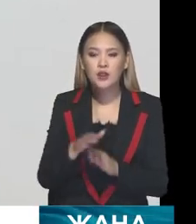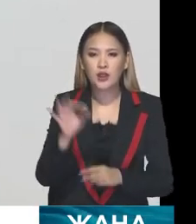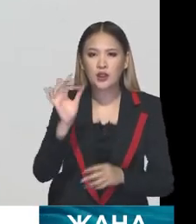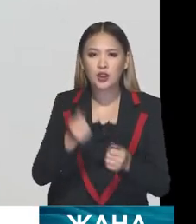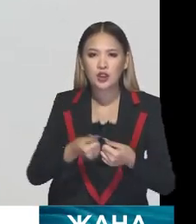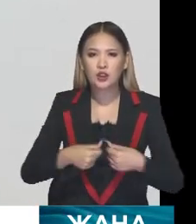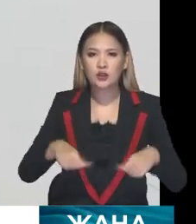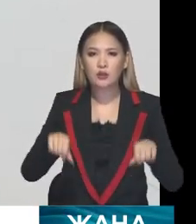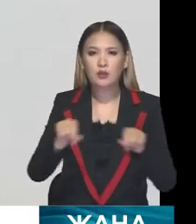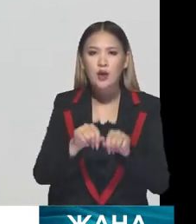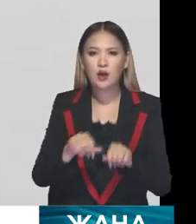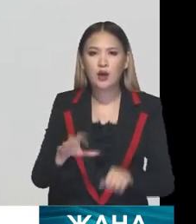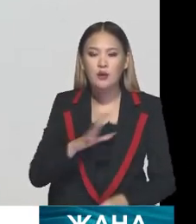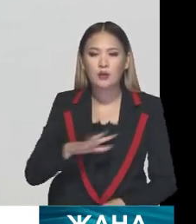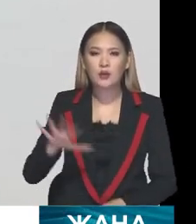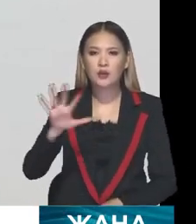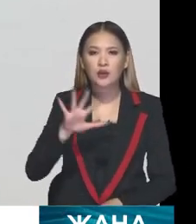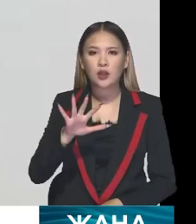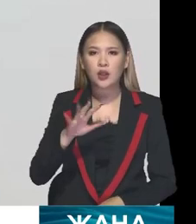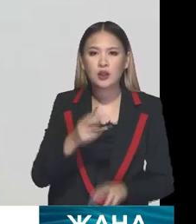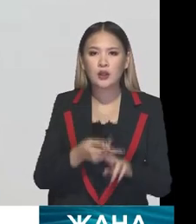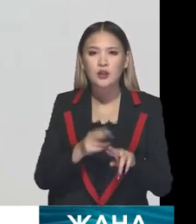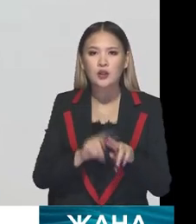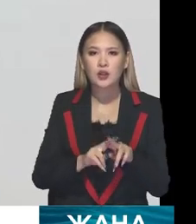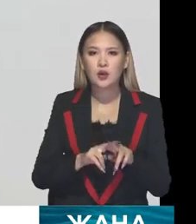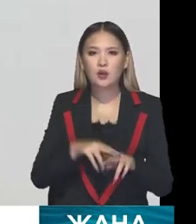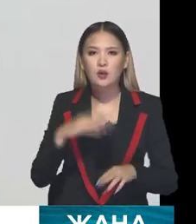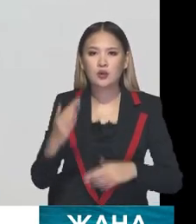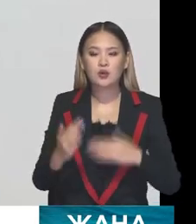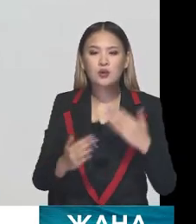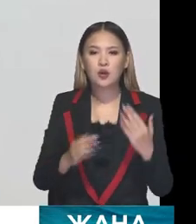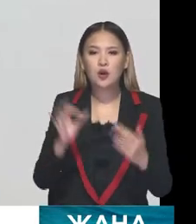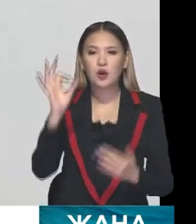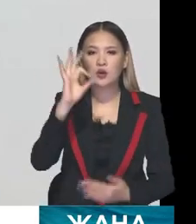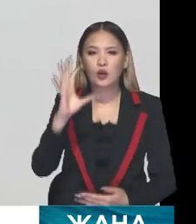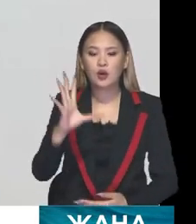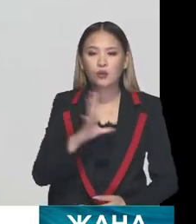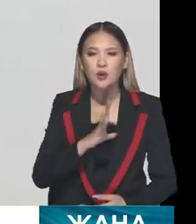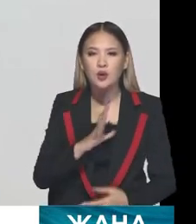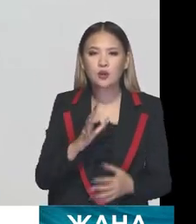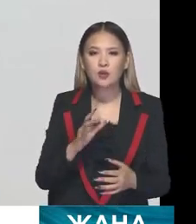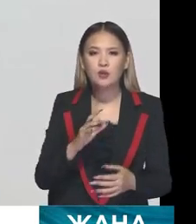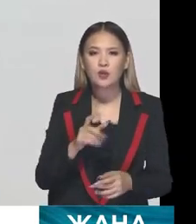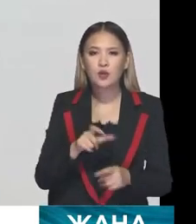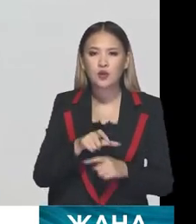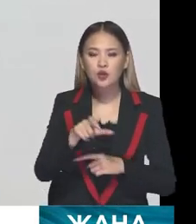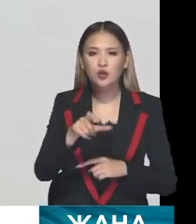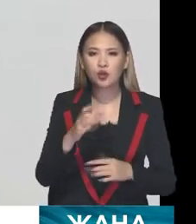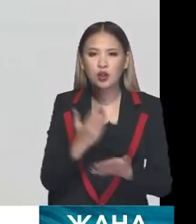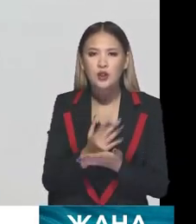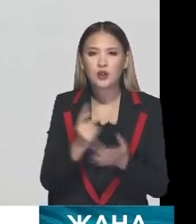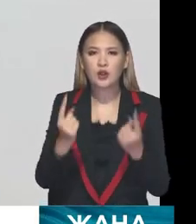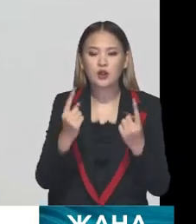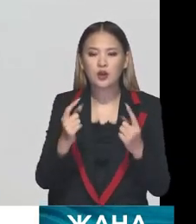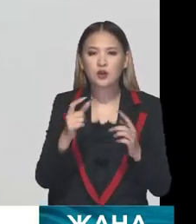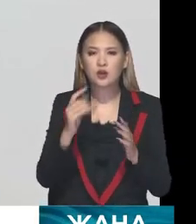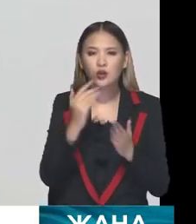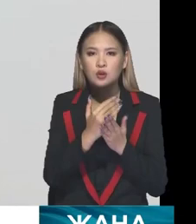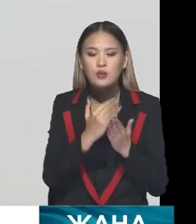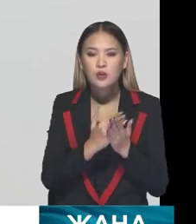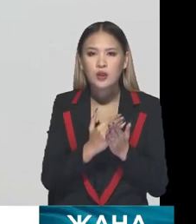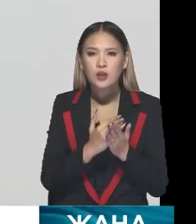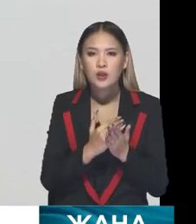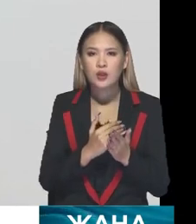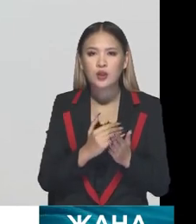шеңберінде батыс өңірінде, солтүстік өңіріндегі біраз ірі-ірі жобалар іске асырылып жатыр. Қазір жергілікті